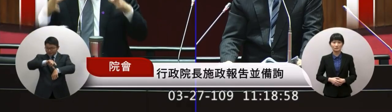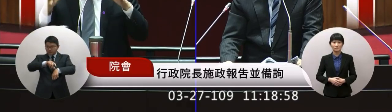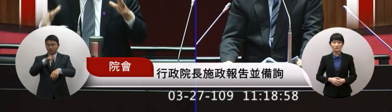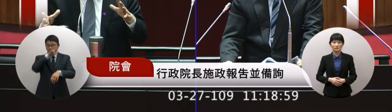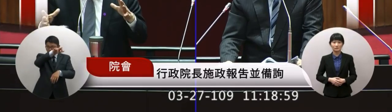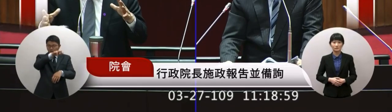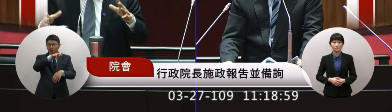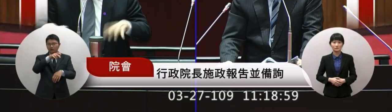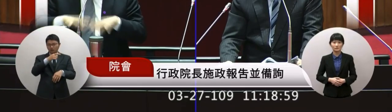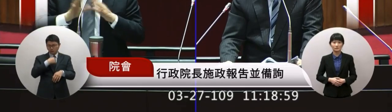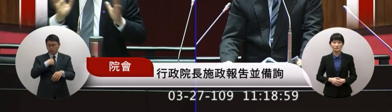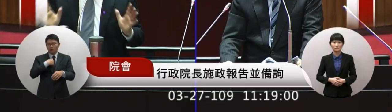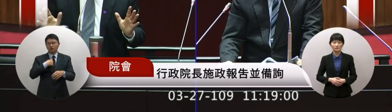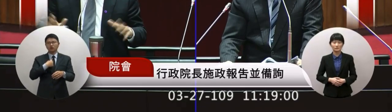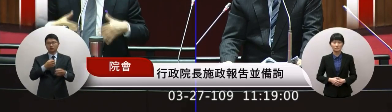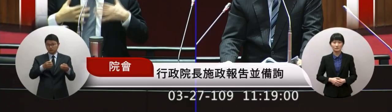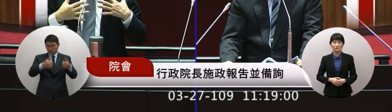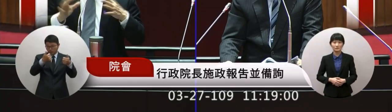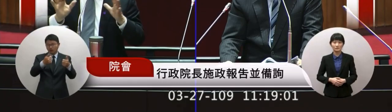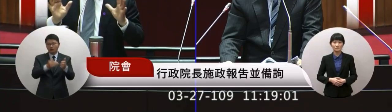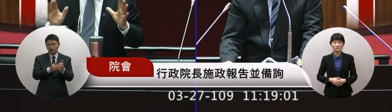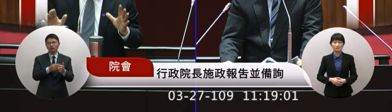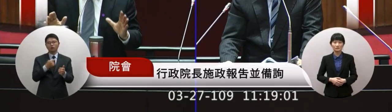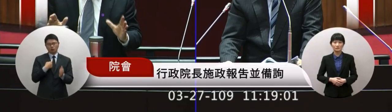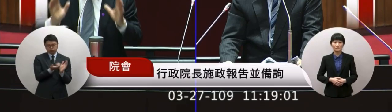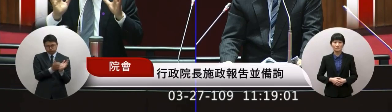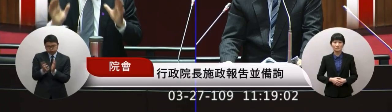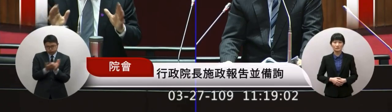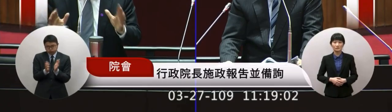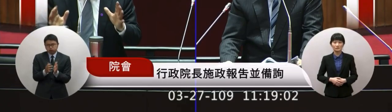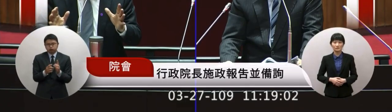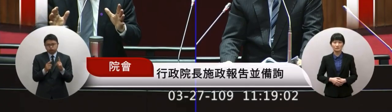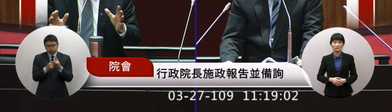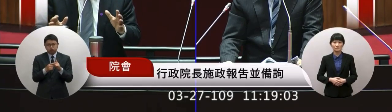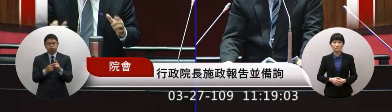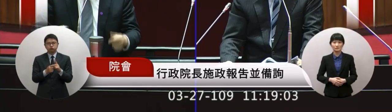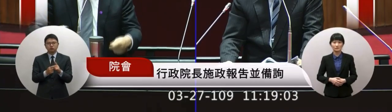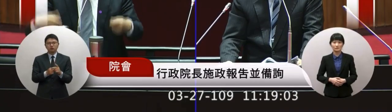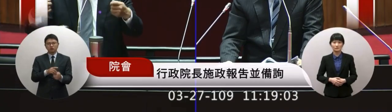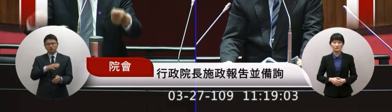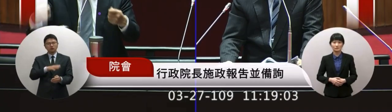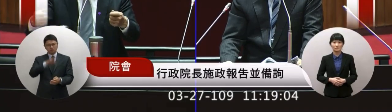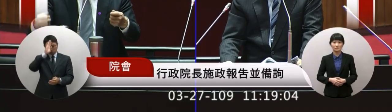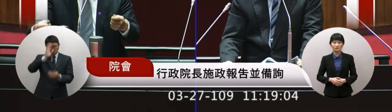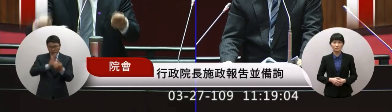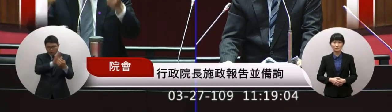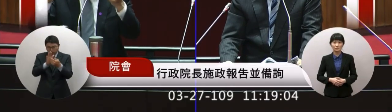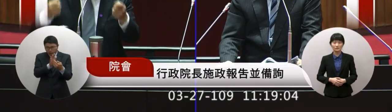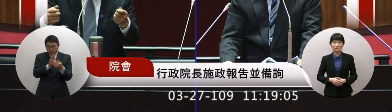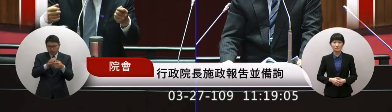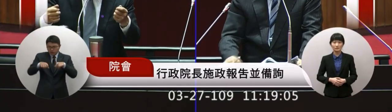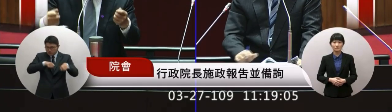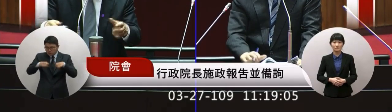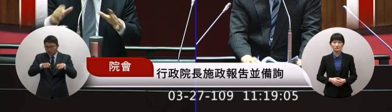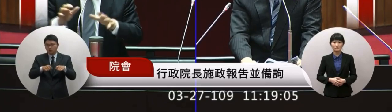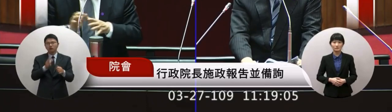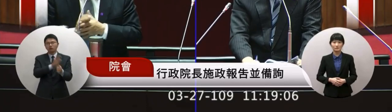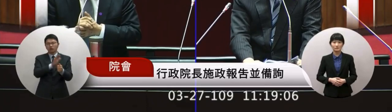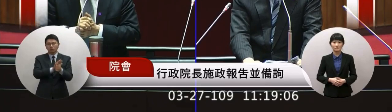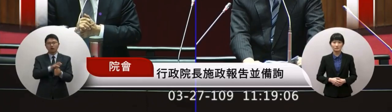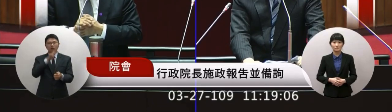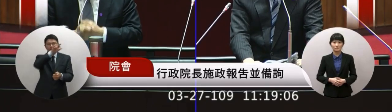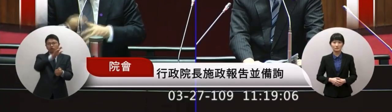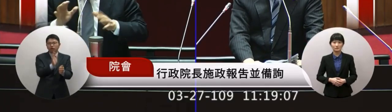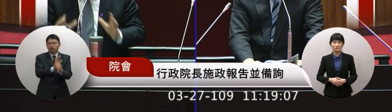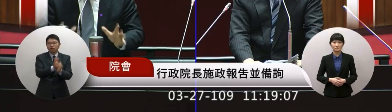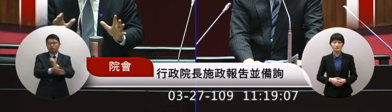因为也要做准备，上面也要有相关防疫措施，才能保护机组员，保